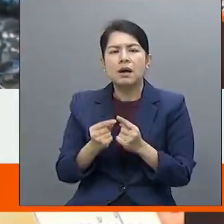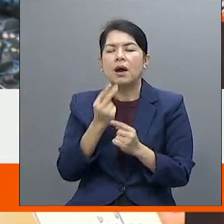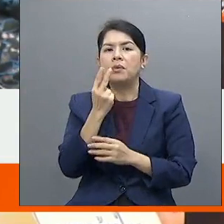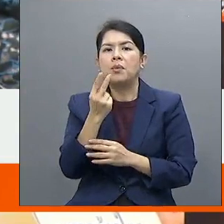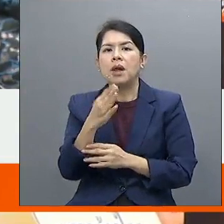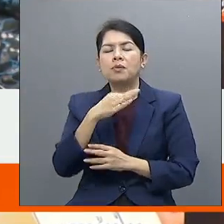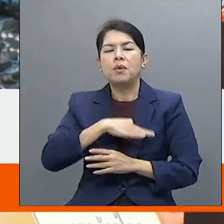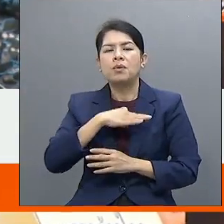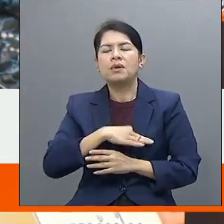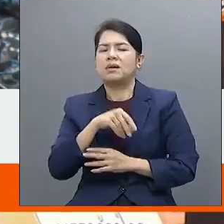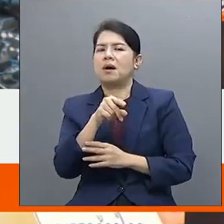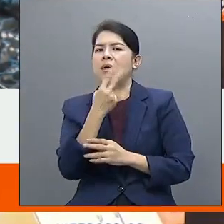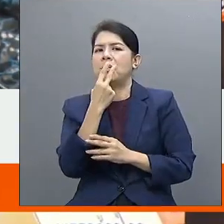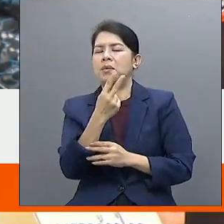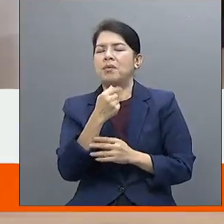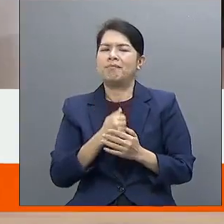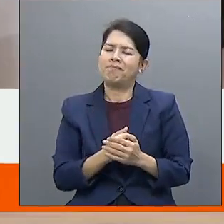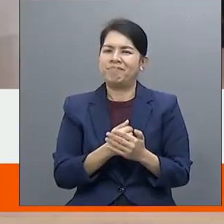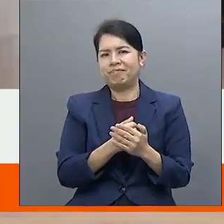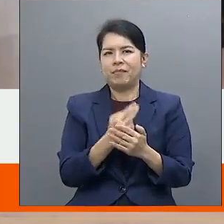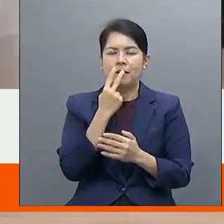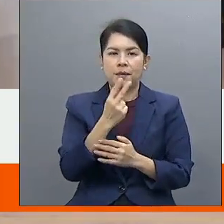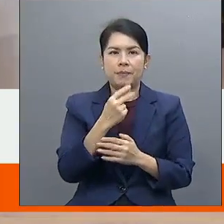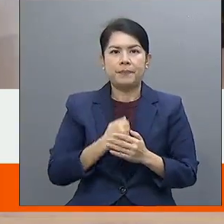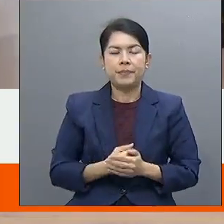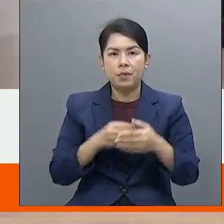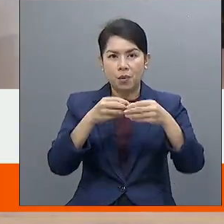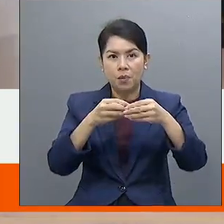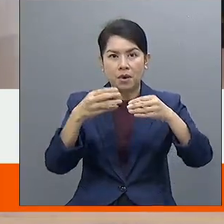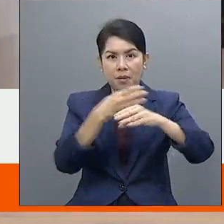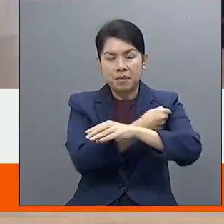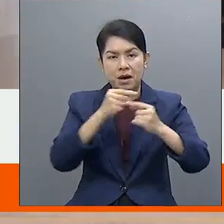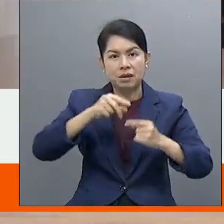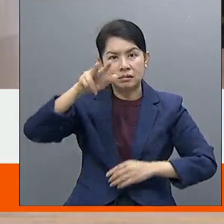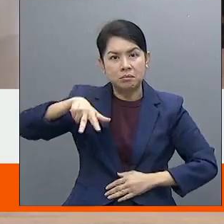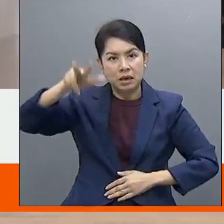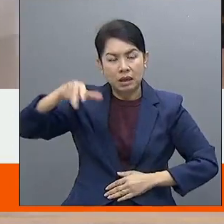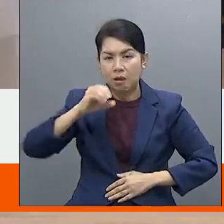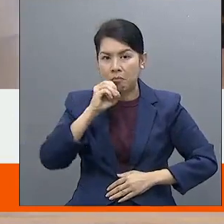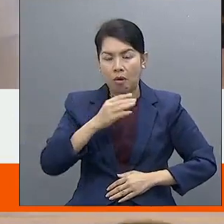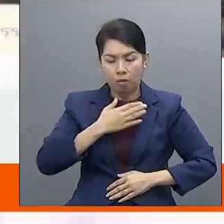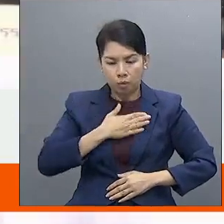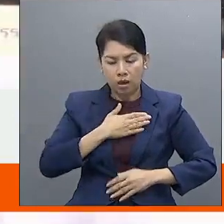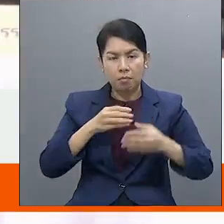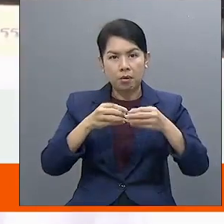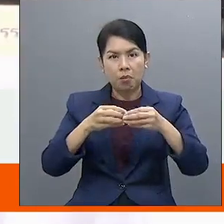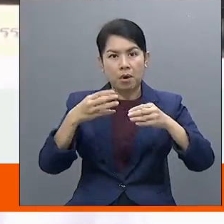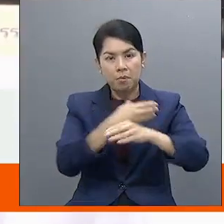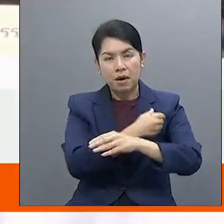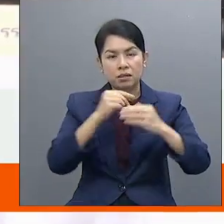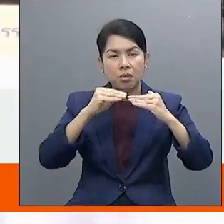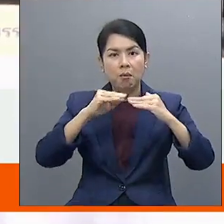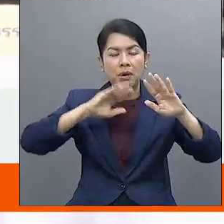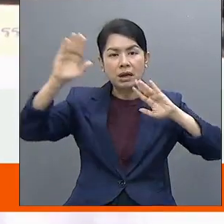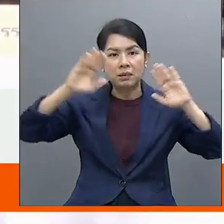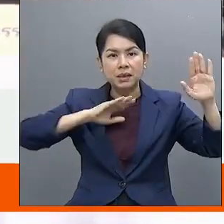าน อาจารย์ นี่ไงคนที่บอกไงพรรคเนี่ยใครบอกไปพรรคประชาธิปไตยเนี่ยผมไม่เห็นด้วยเลยนะ ค่ะอาจาร